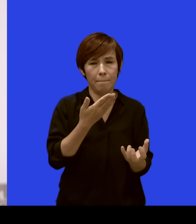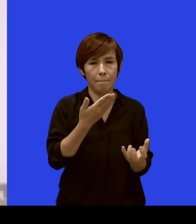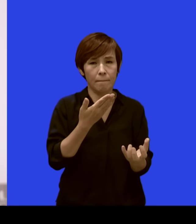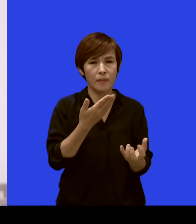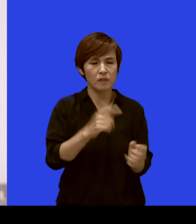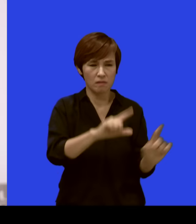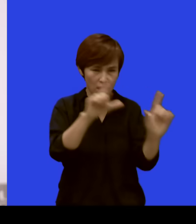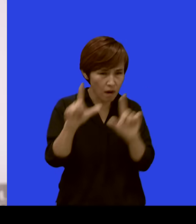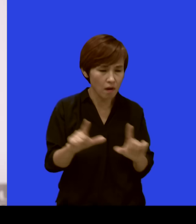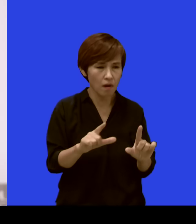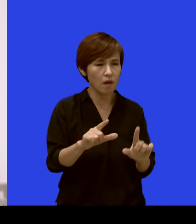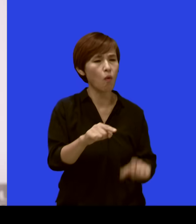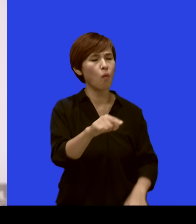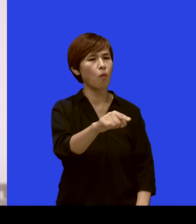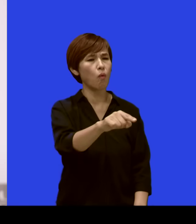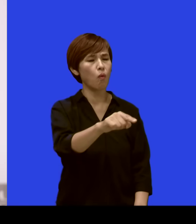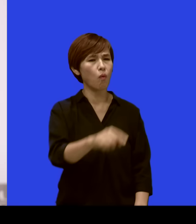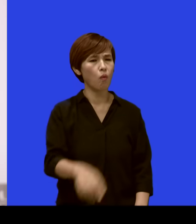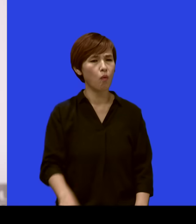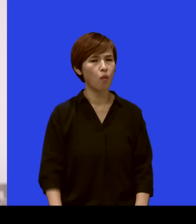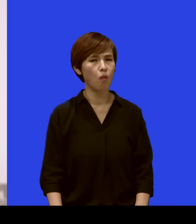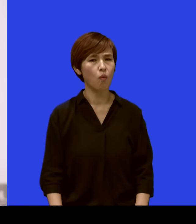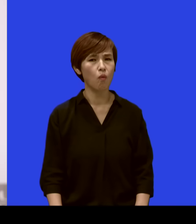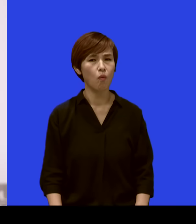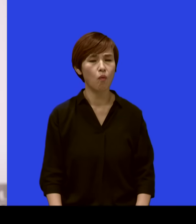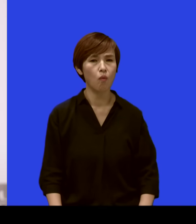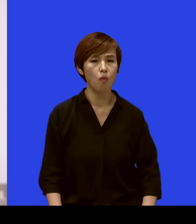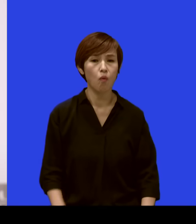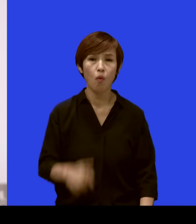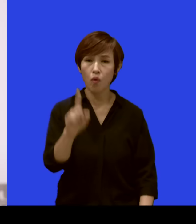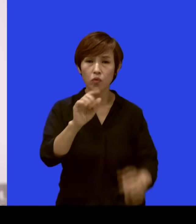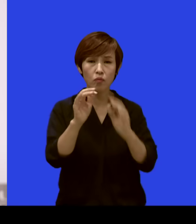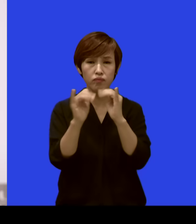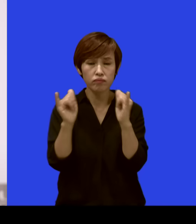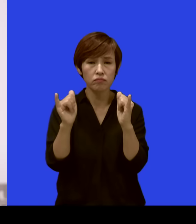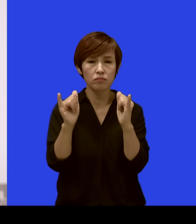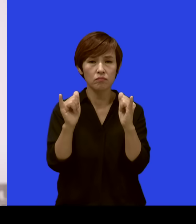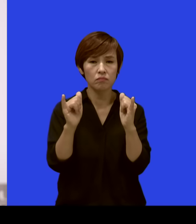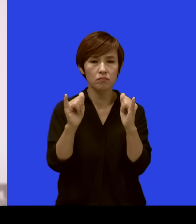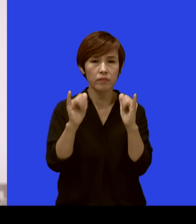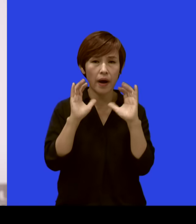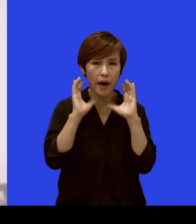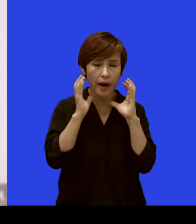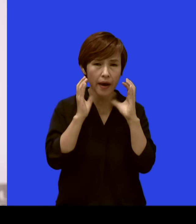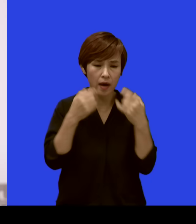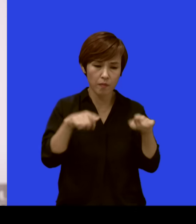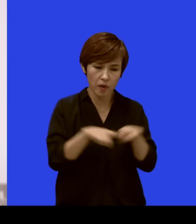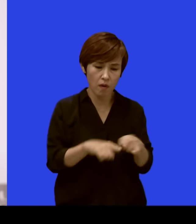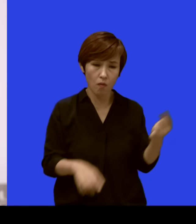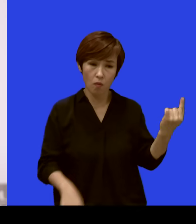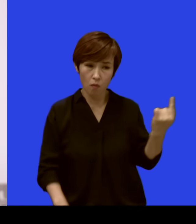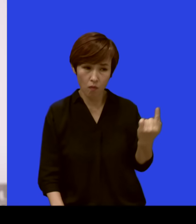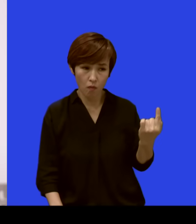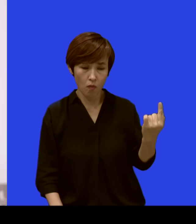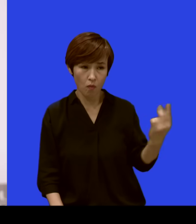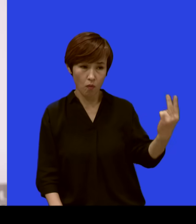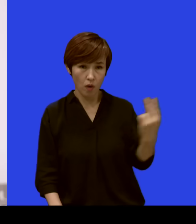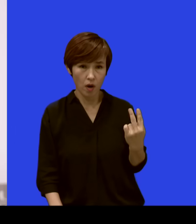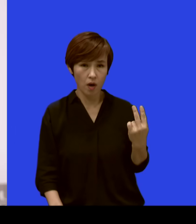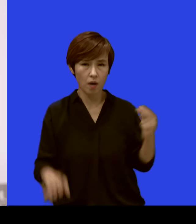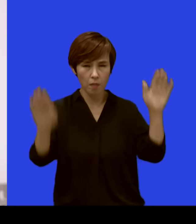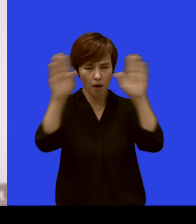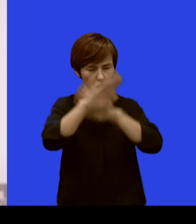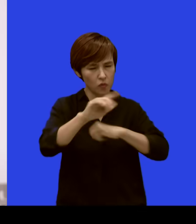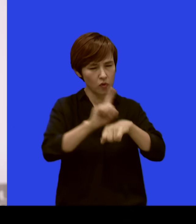근데 그거로 겨울을 나시는 분이 있었고 어떤 분은 아이를 데리고 오셨는데 어느 날 저녁에 전화가 왔어요. 밤